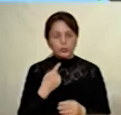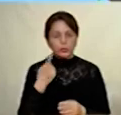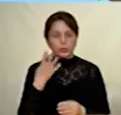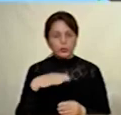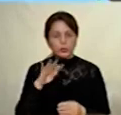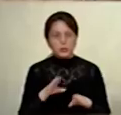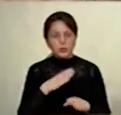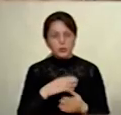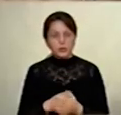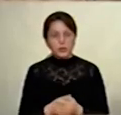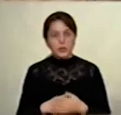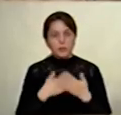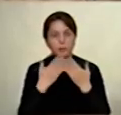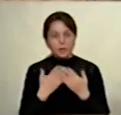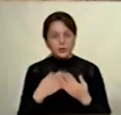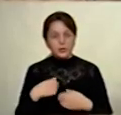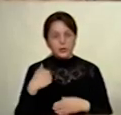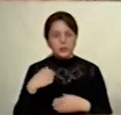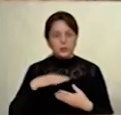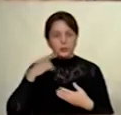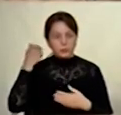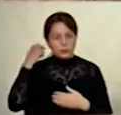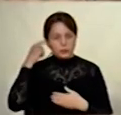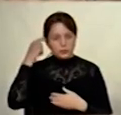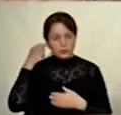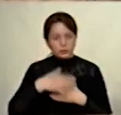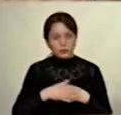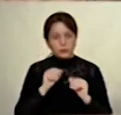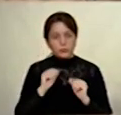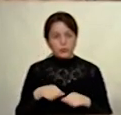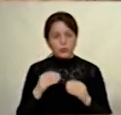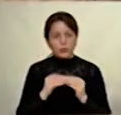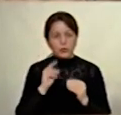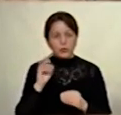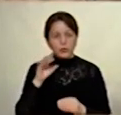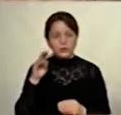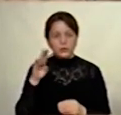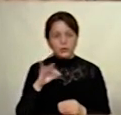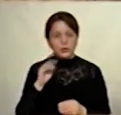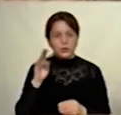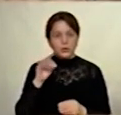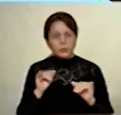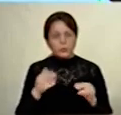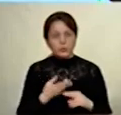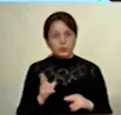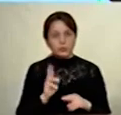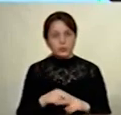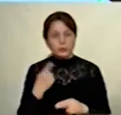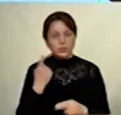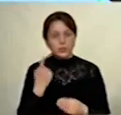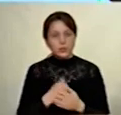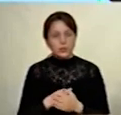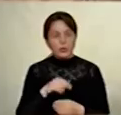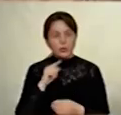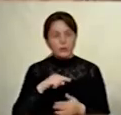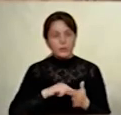46.144 ga teng bo'ldi. Mana endi xulosa chiqarishimiz mumkin. O'nlik asrni natural songa ko'paytirish uchun birinchi,